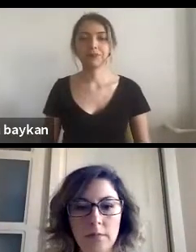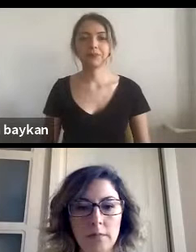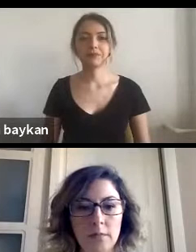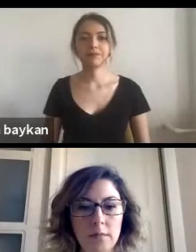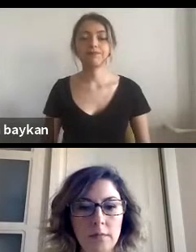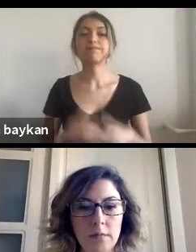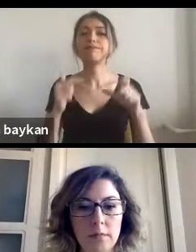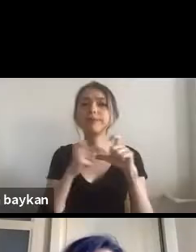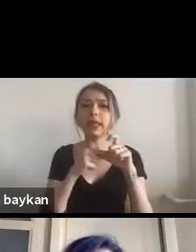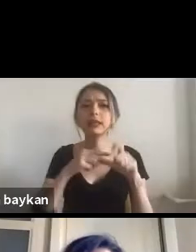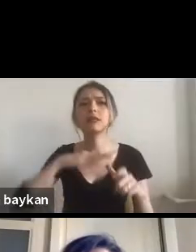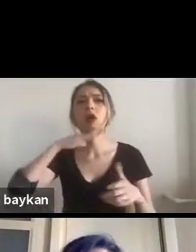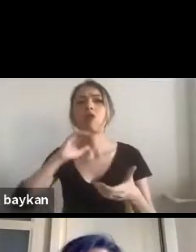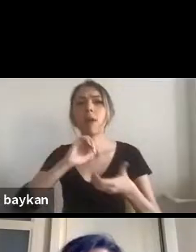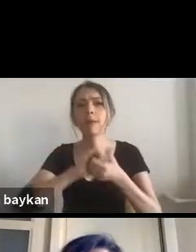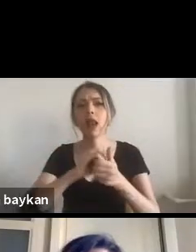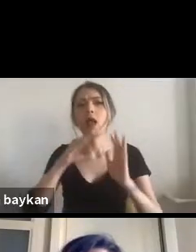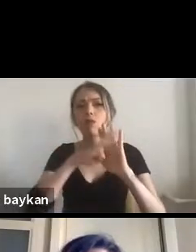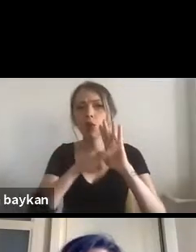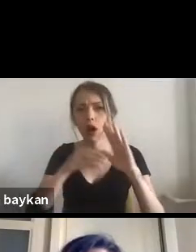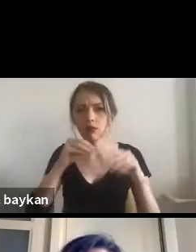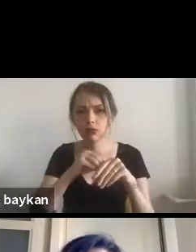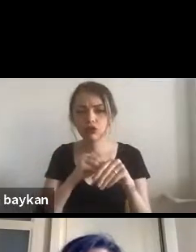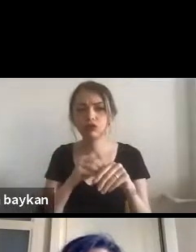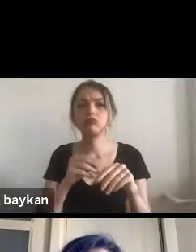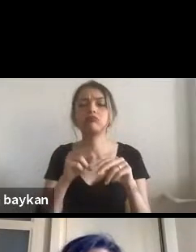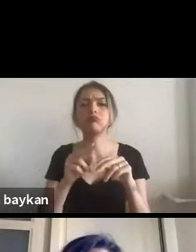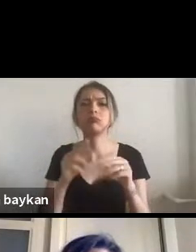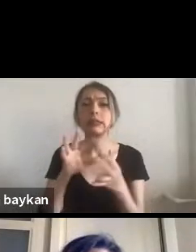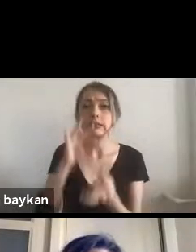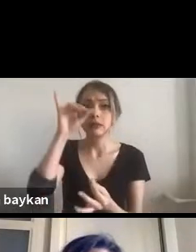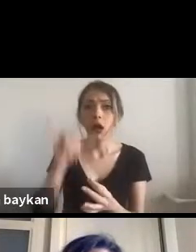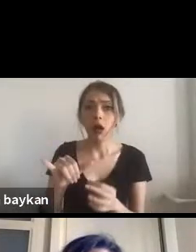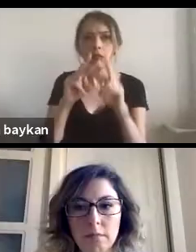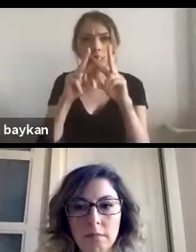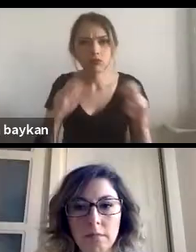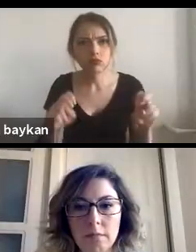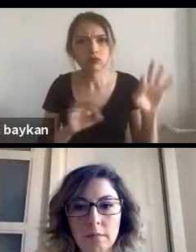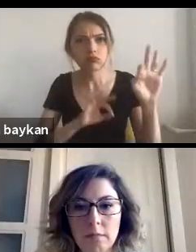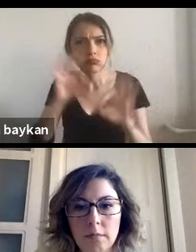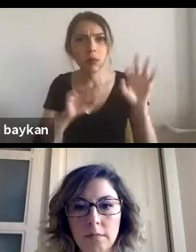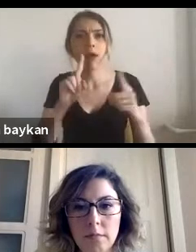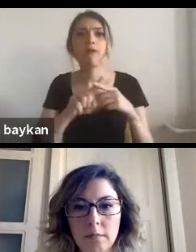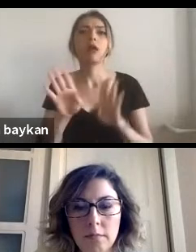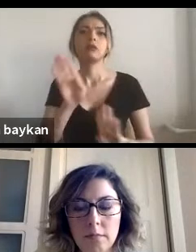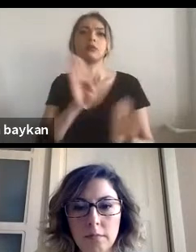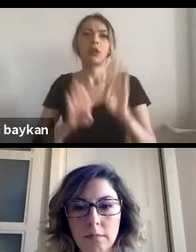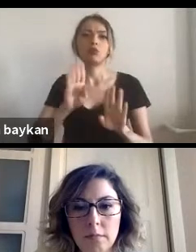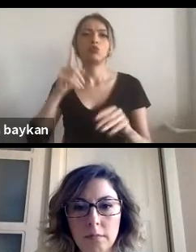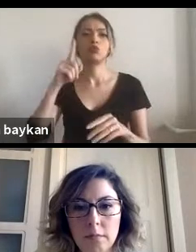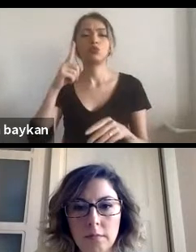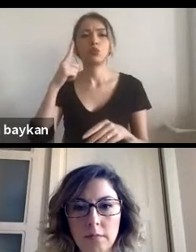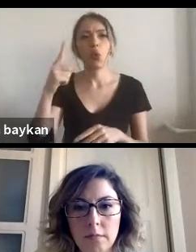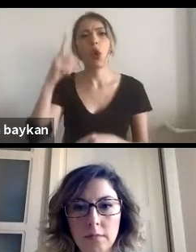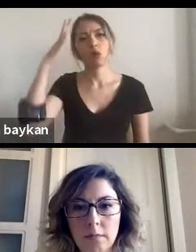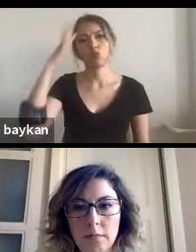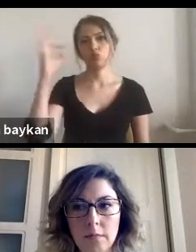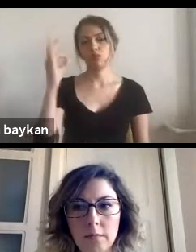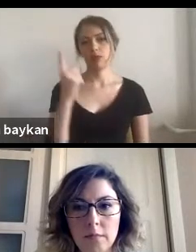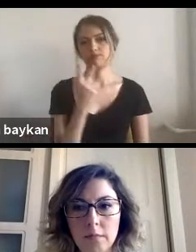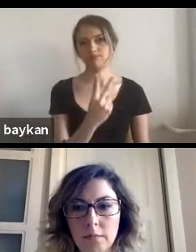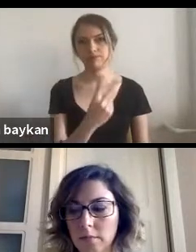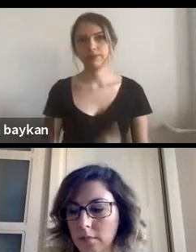Etkiniz AB programının insan hakları izleme ve savunuculuk uzmanlarındanım.